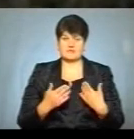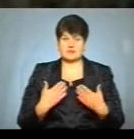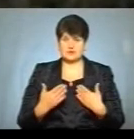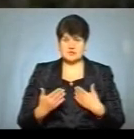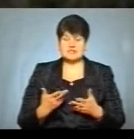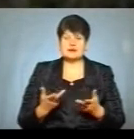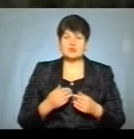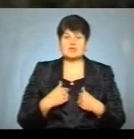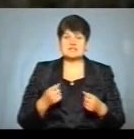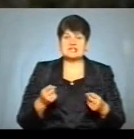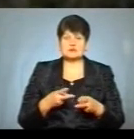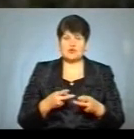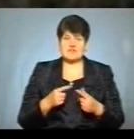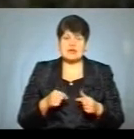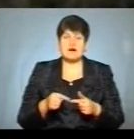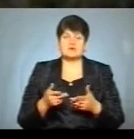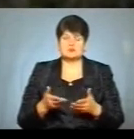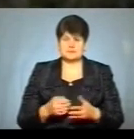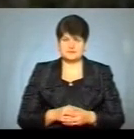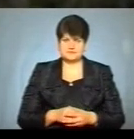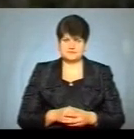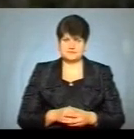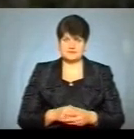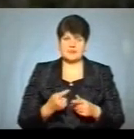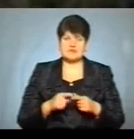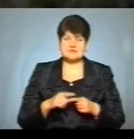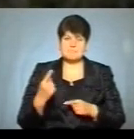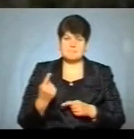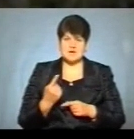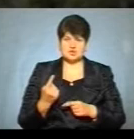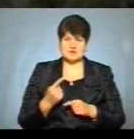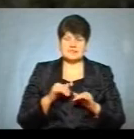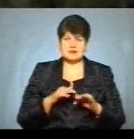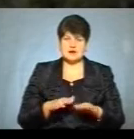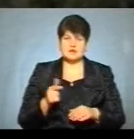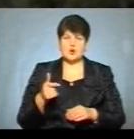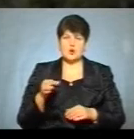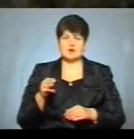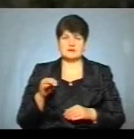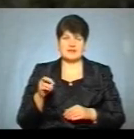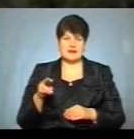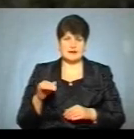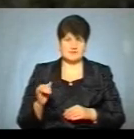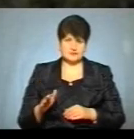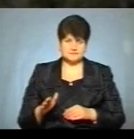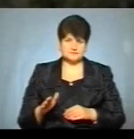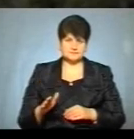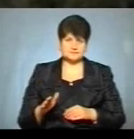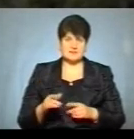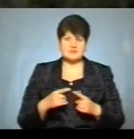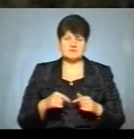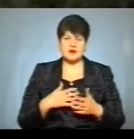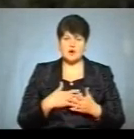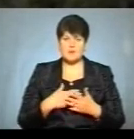ризикоорієнтовані галузі? Це перше, це, на жаль, діяльність готелів і ресторанів, тобто сфера